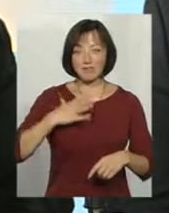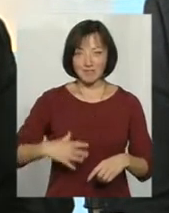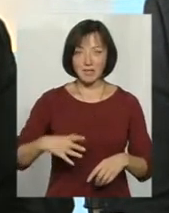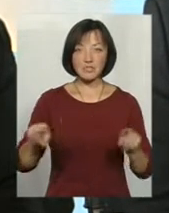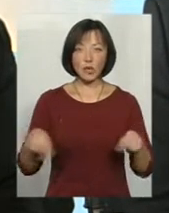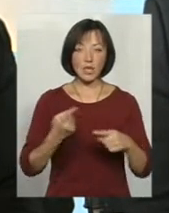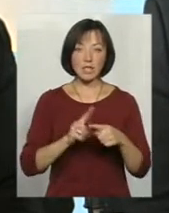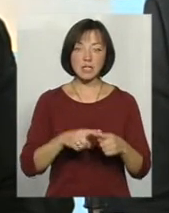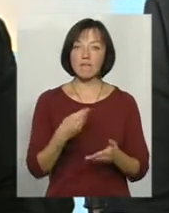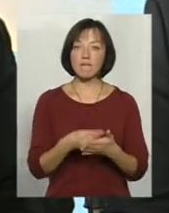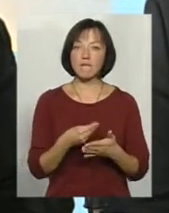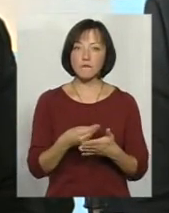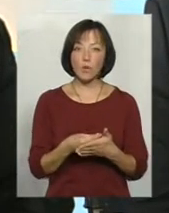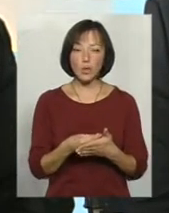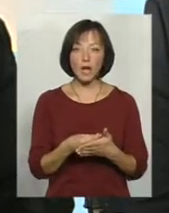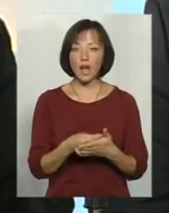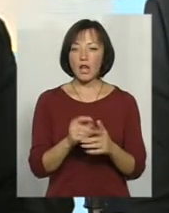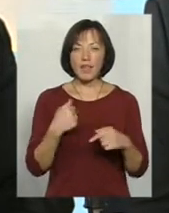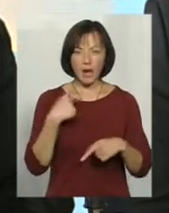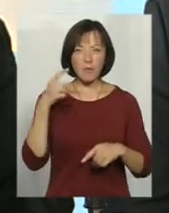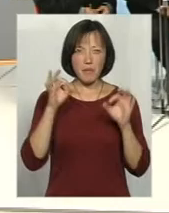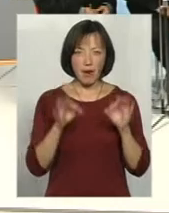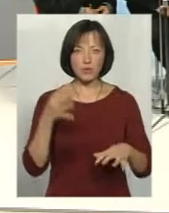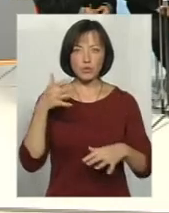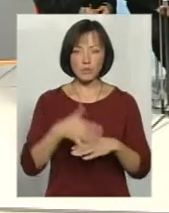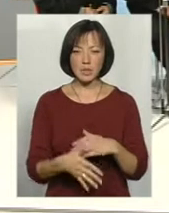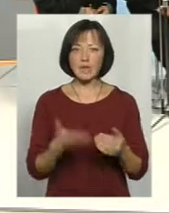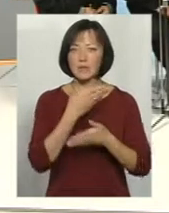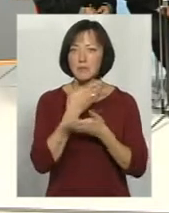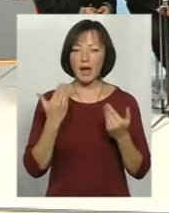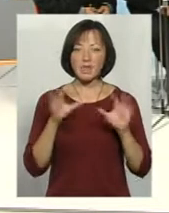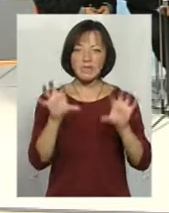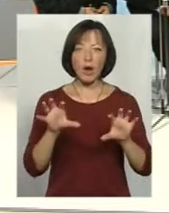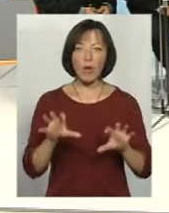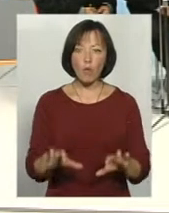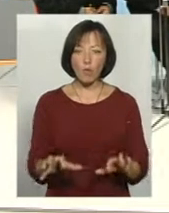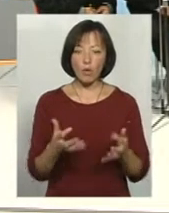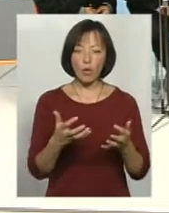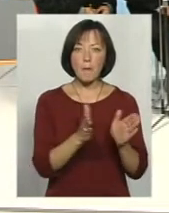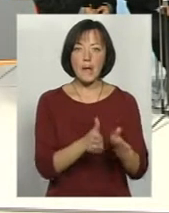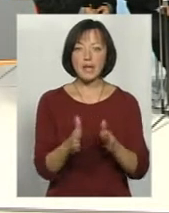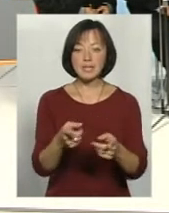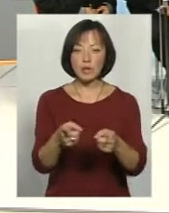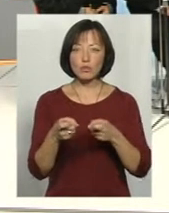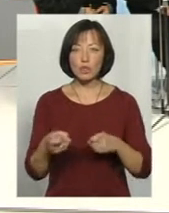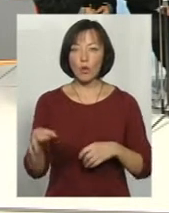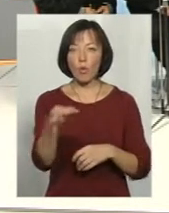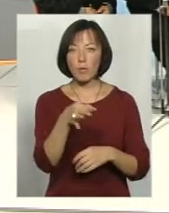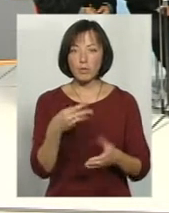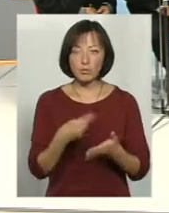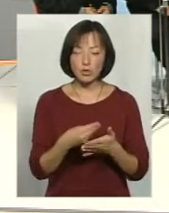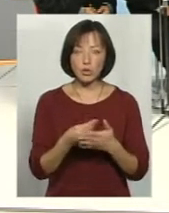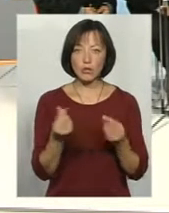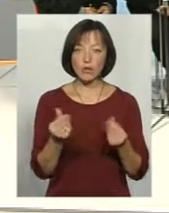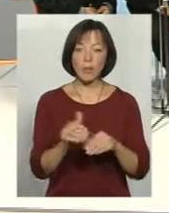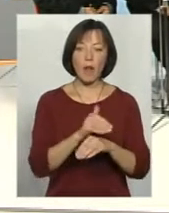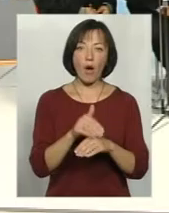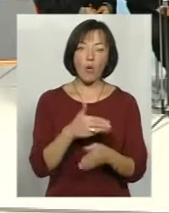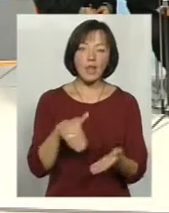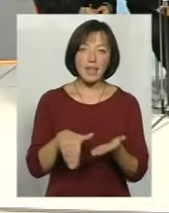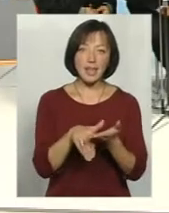Тобто, фонд... чи правильно я розумію, що немає законного іншого механізму залучити кошти з обласного бюджету, від